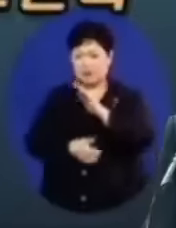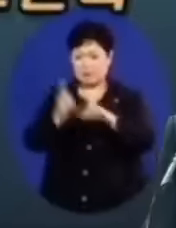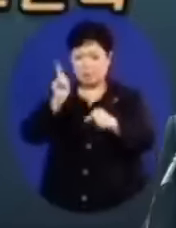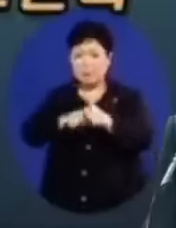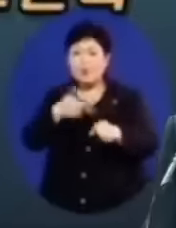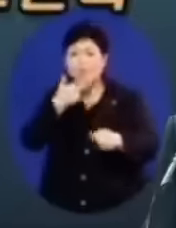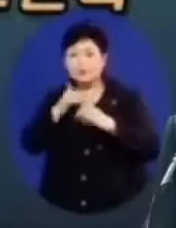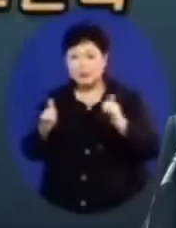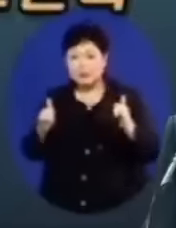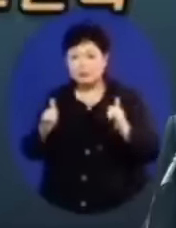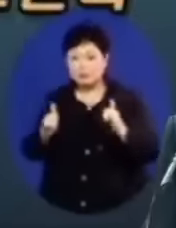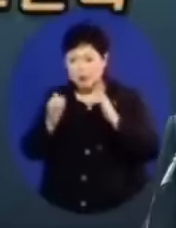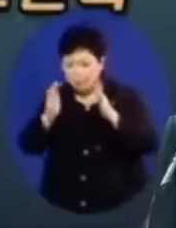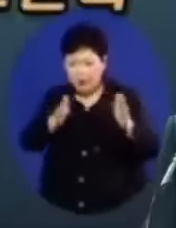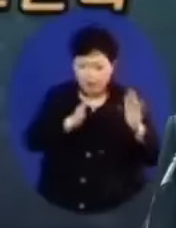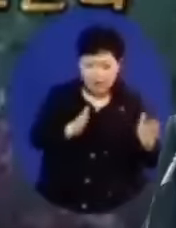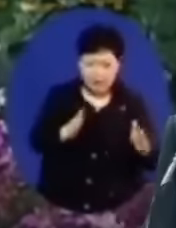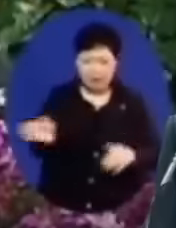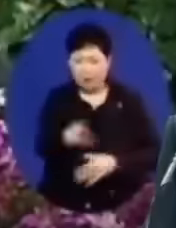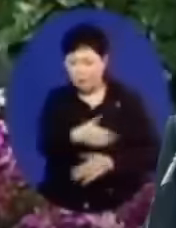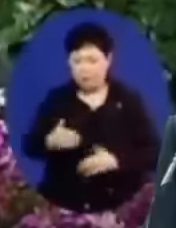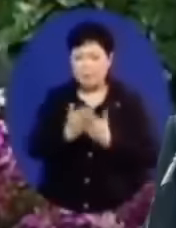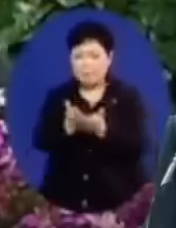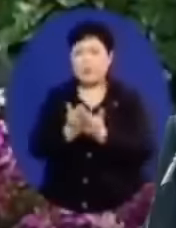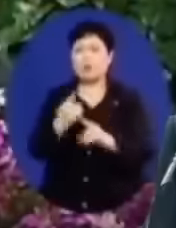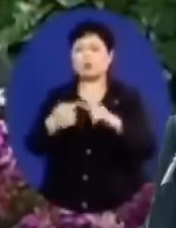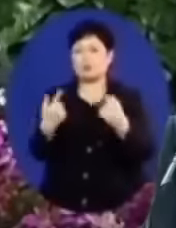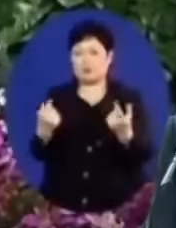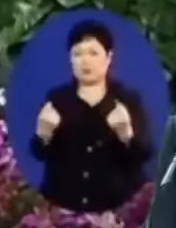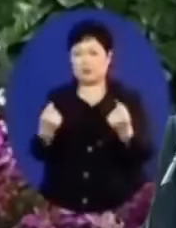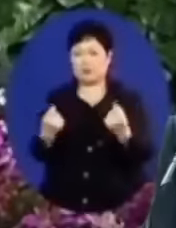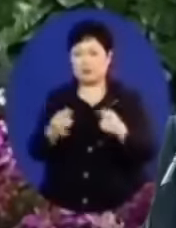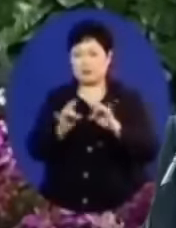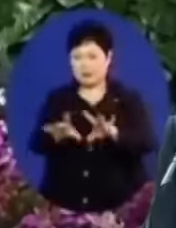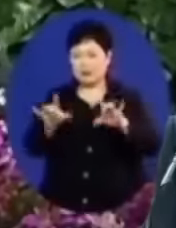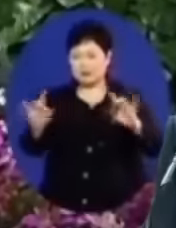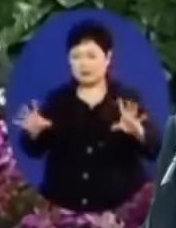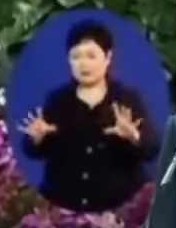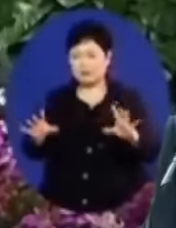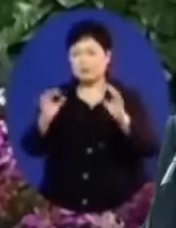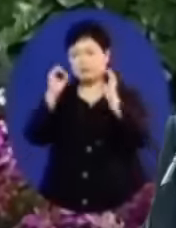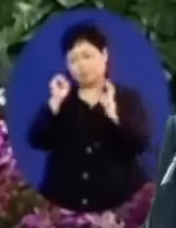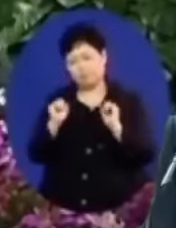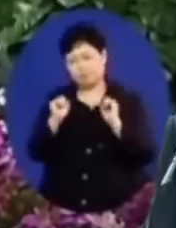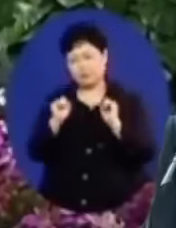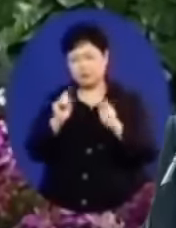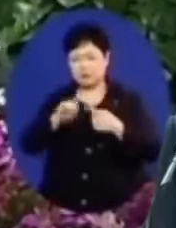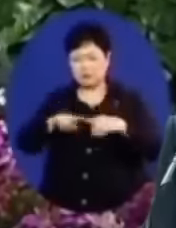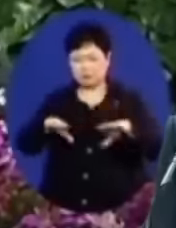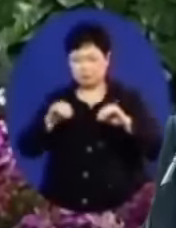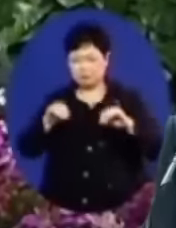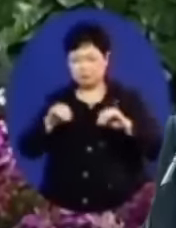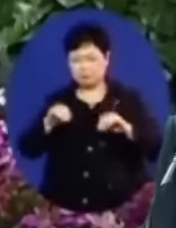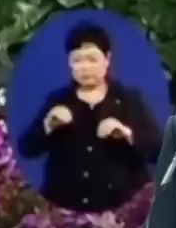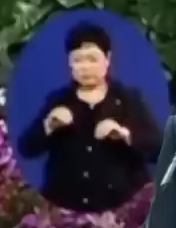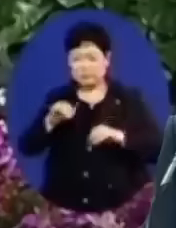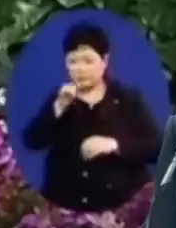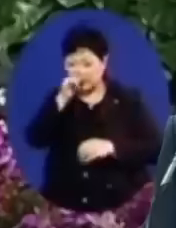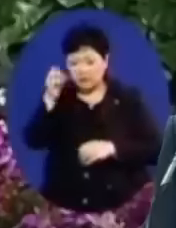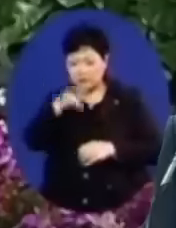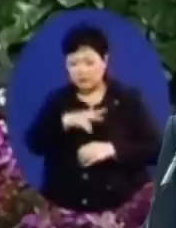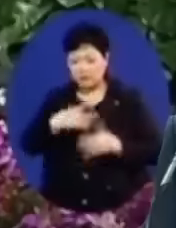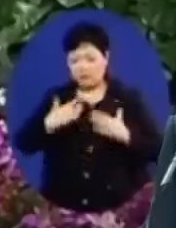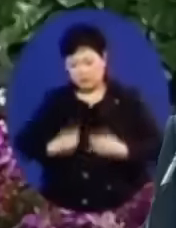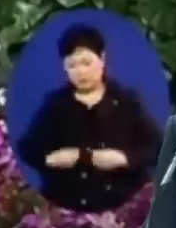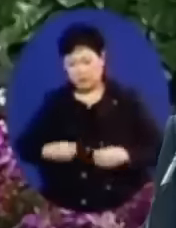사람은 방향키가 없는 배와 마찬가지다. 각자 표류하거나 그냥 멈추어 떠 있거나 절망과